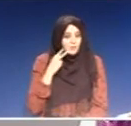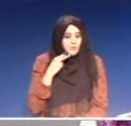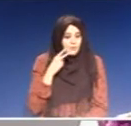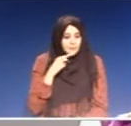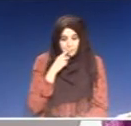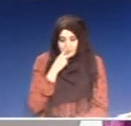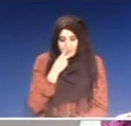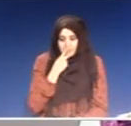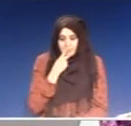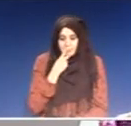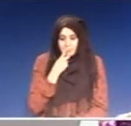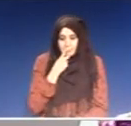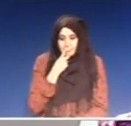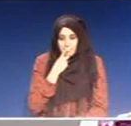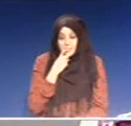السلام عليكم